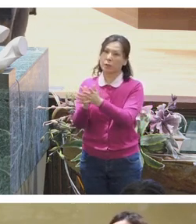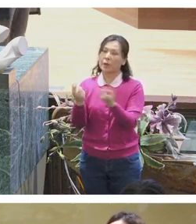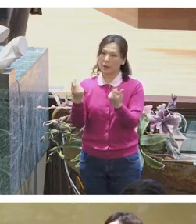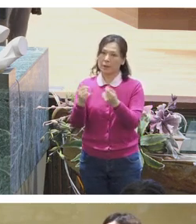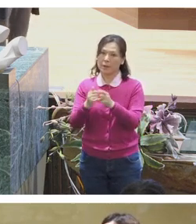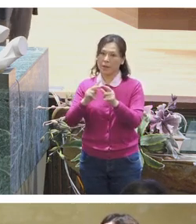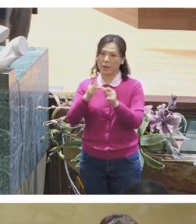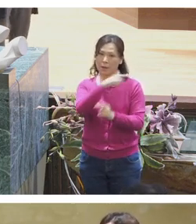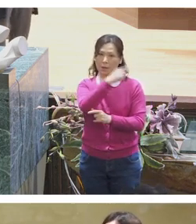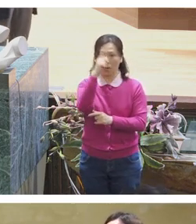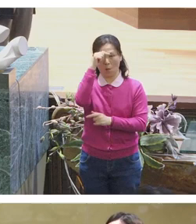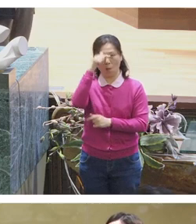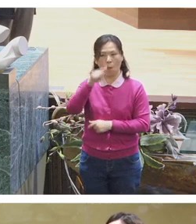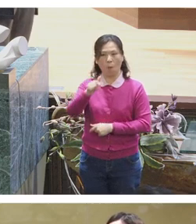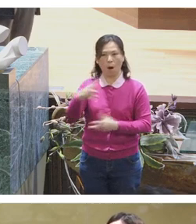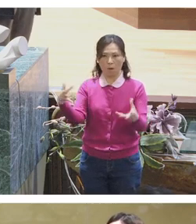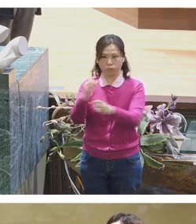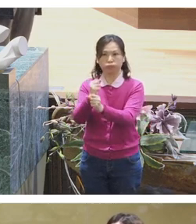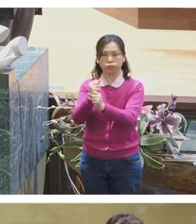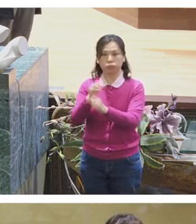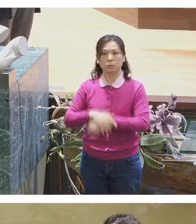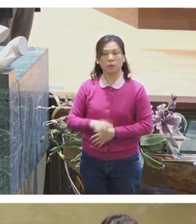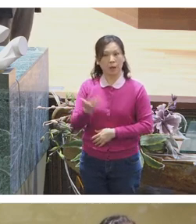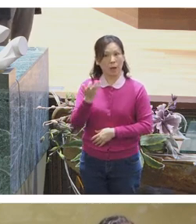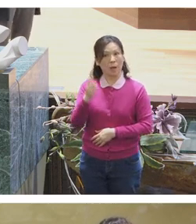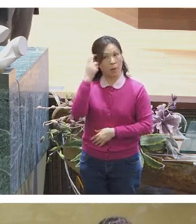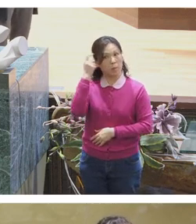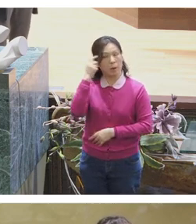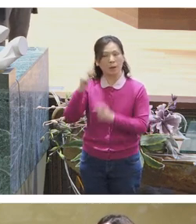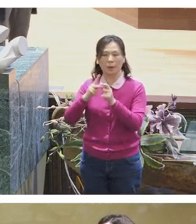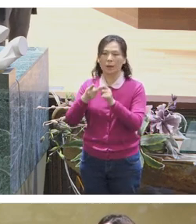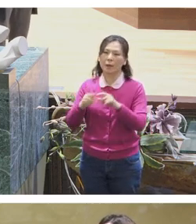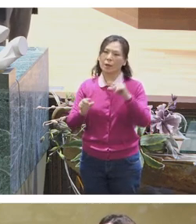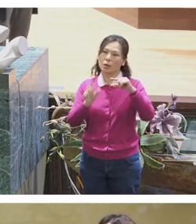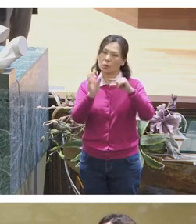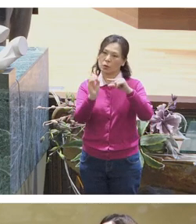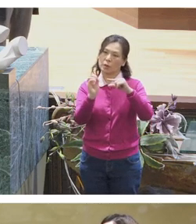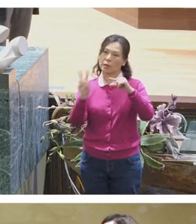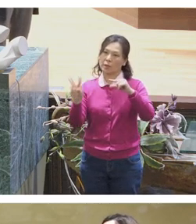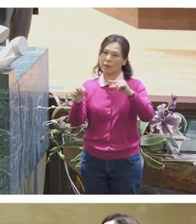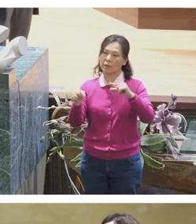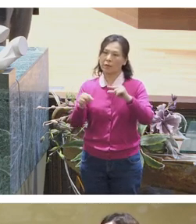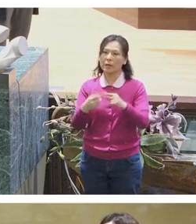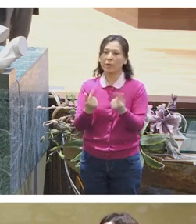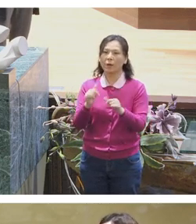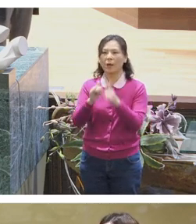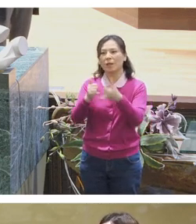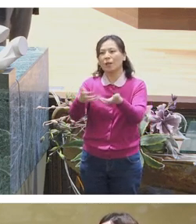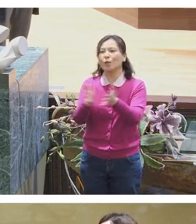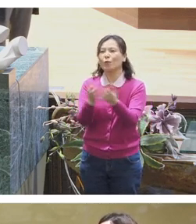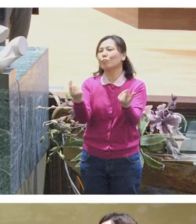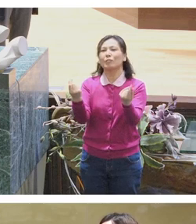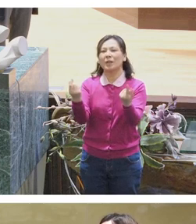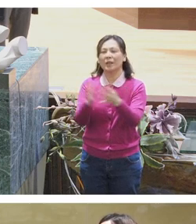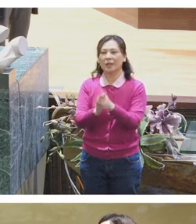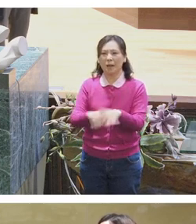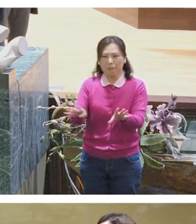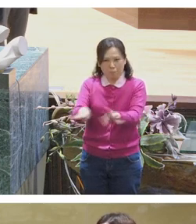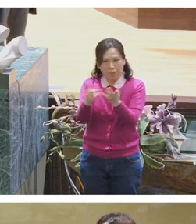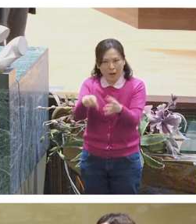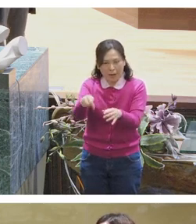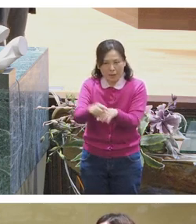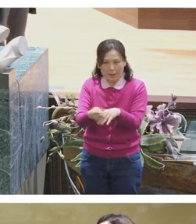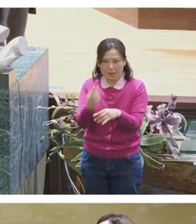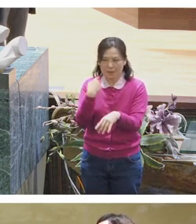黄焕章老师合作，他其实他刚刚的那个 idea 就跟 GMV 社群一样，大家都是开了一个坑来想想怎么运用政府的那